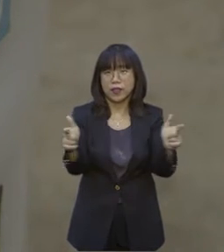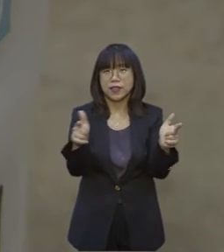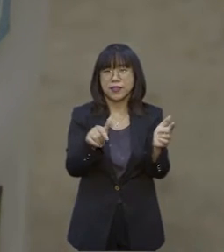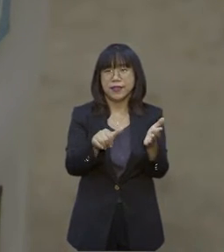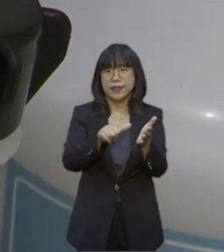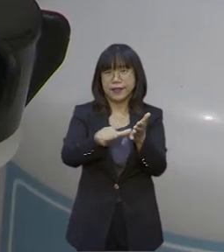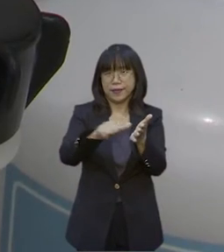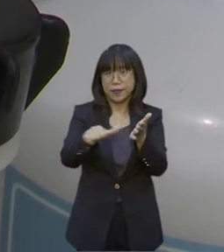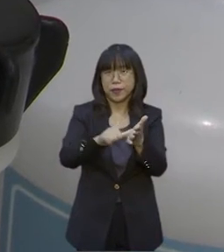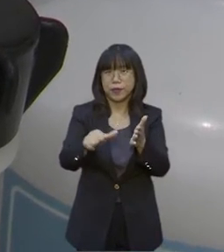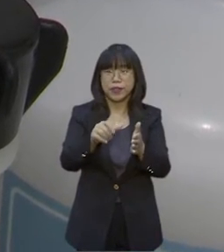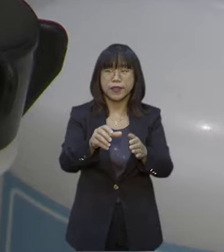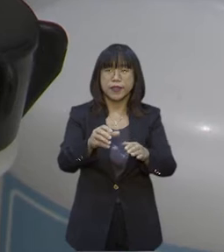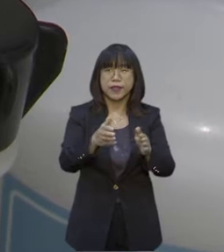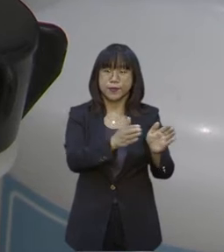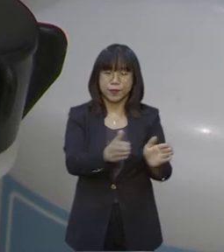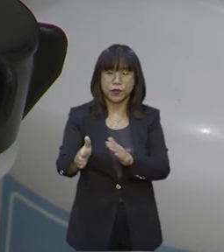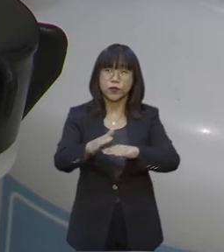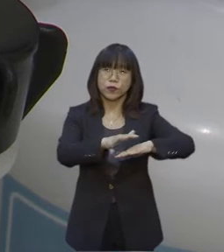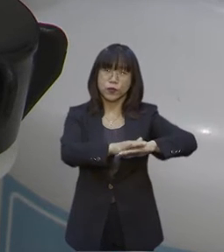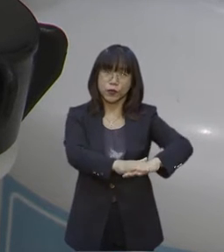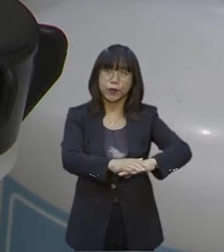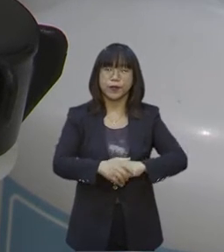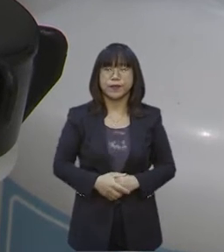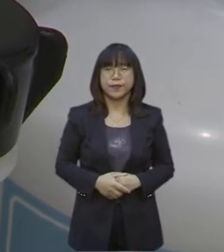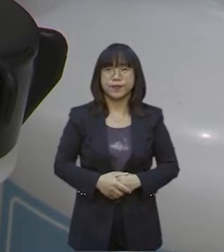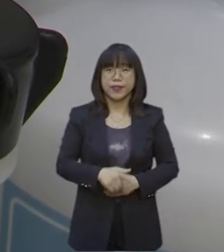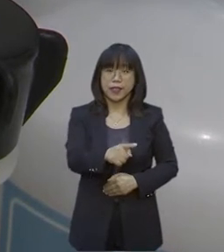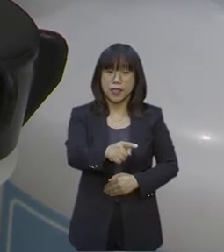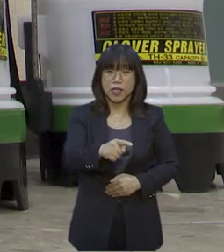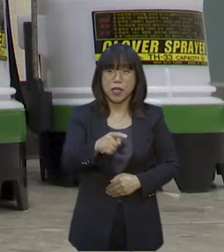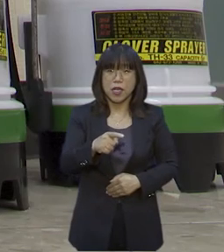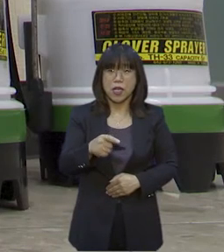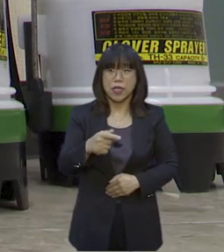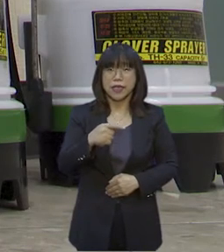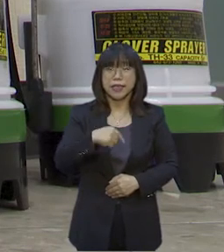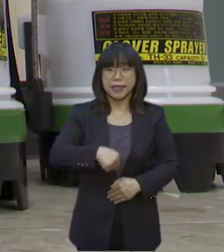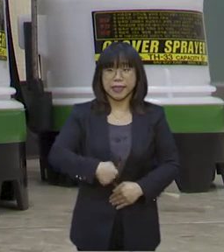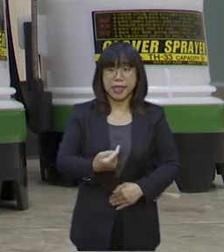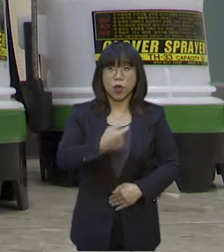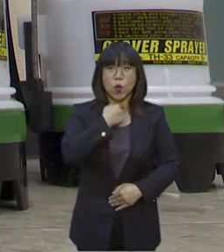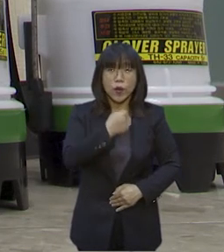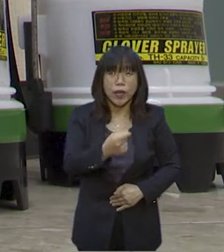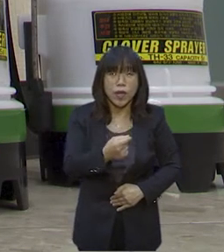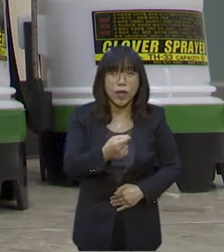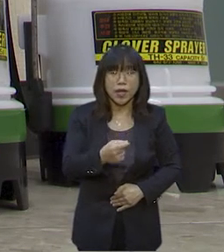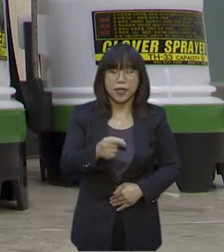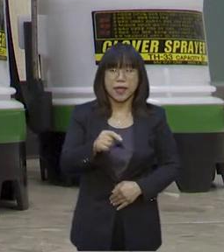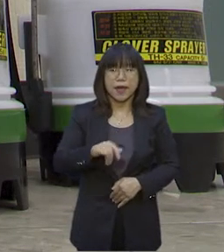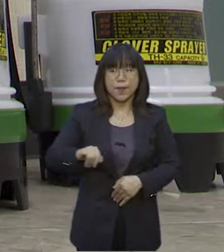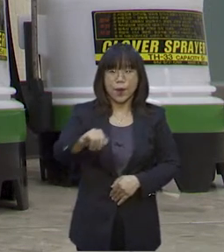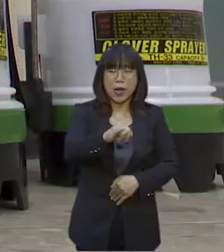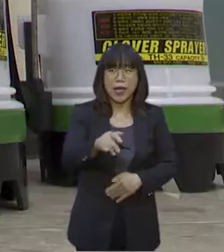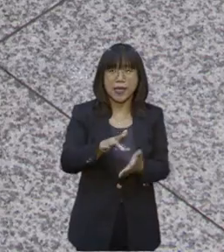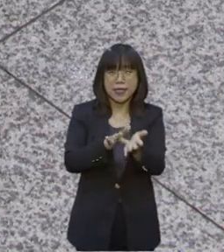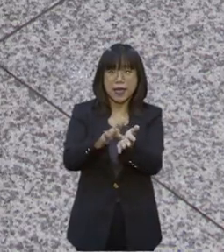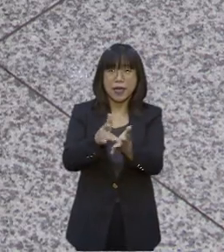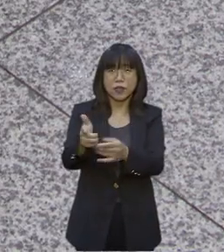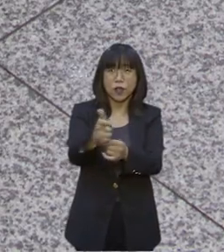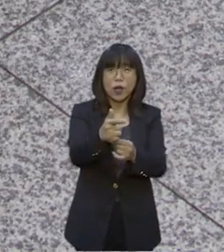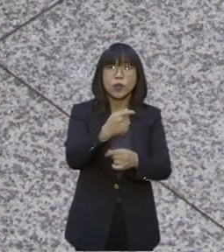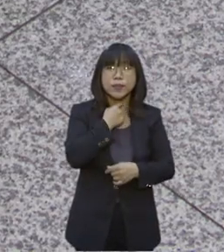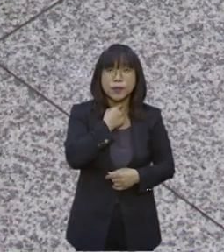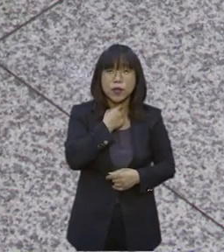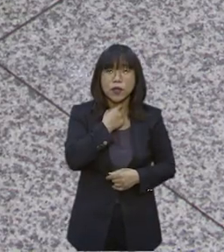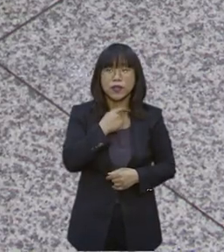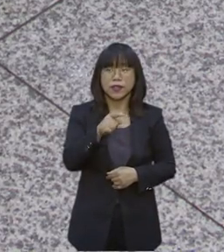대여 체계도 갖췄습니다. 자가 방역 소독 장비 대여 사업은 셀프 소독을 원하지만 장비가 없어 불편을